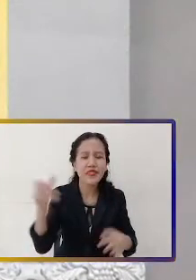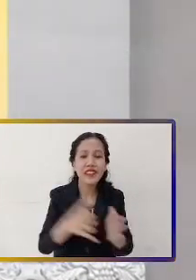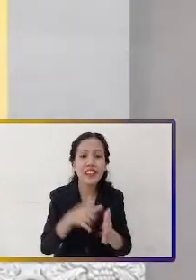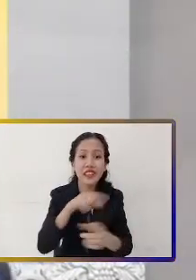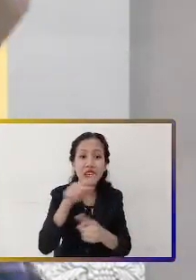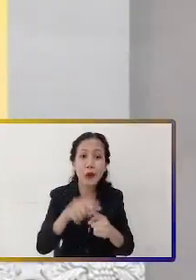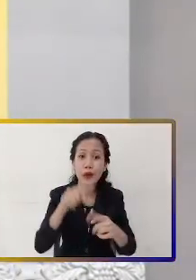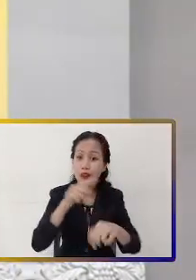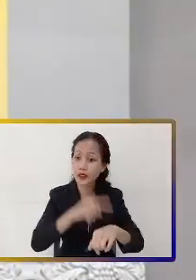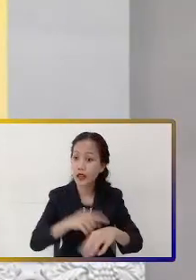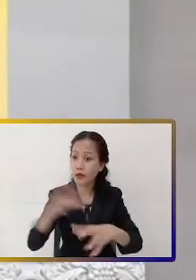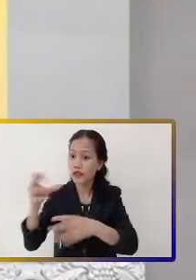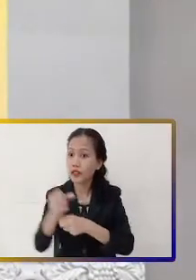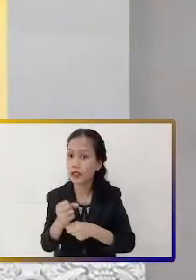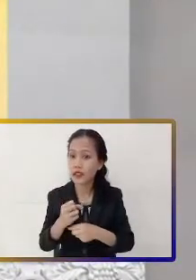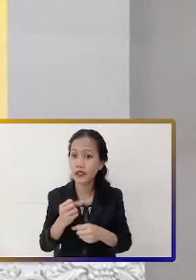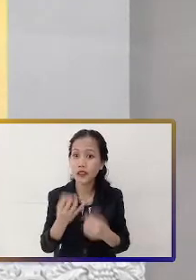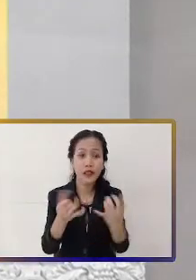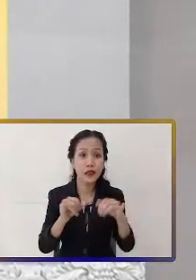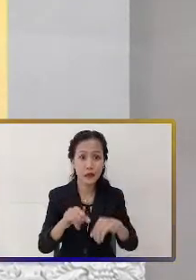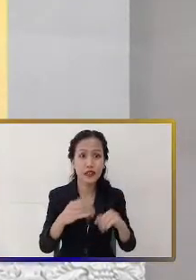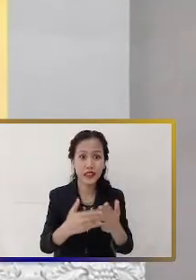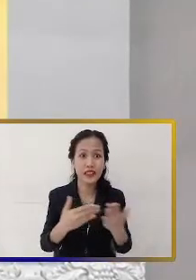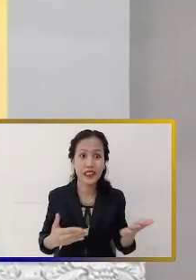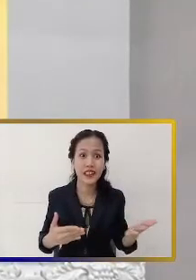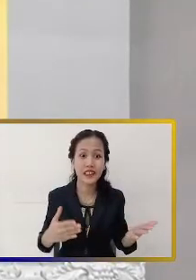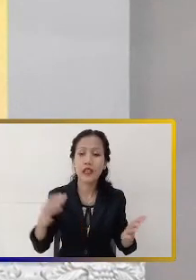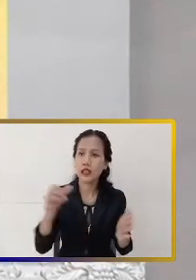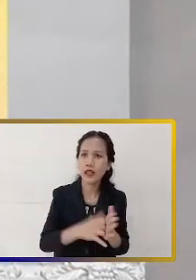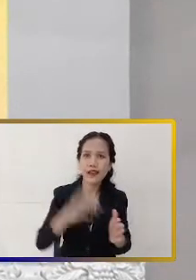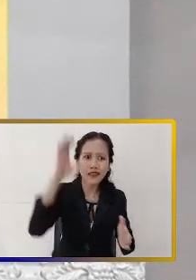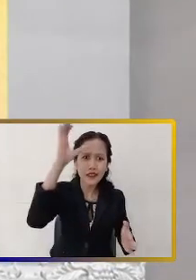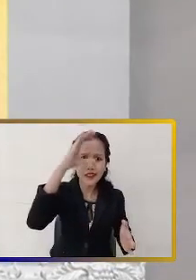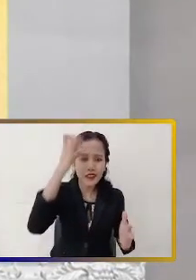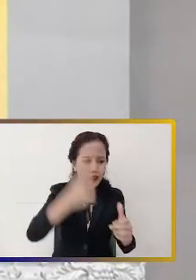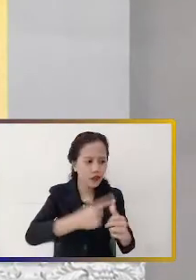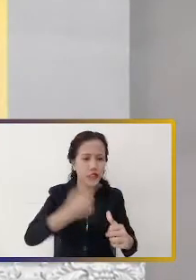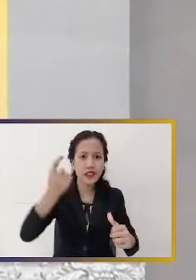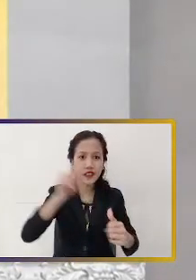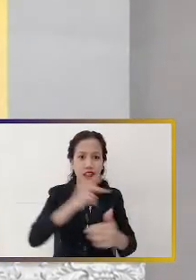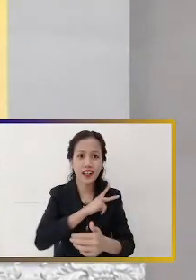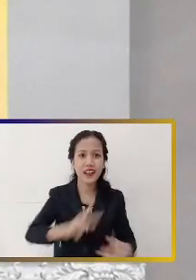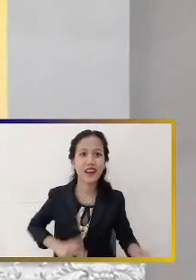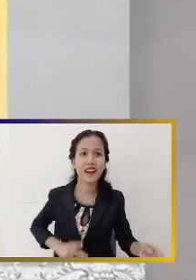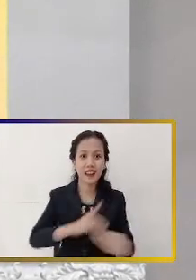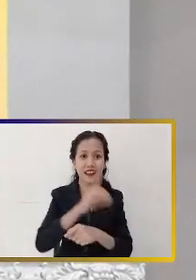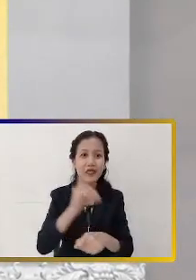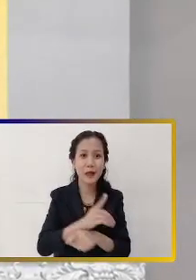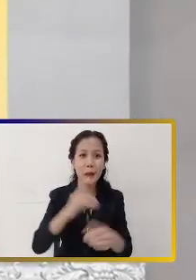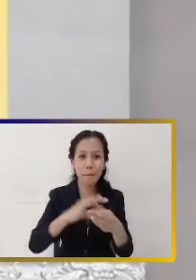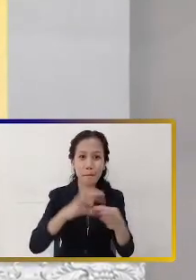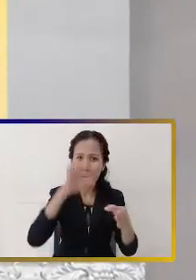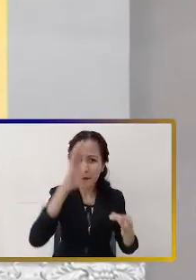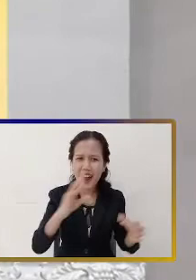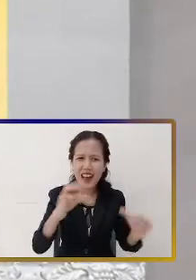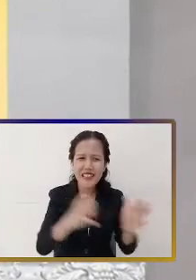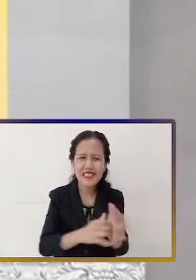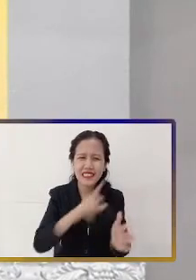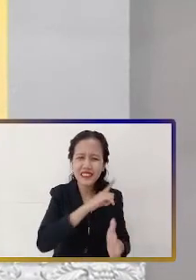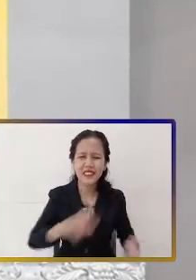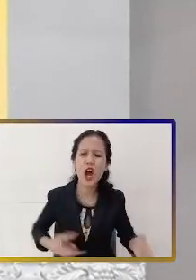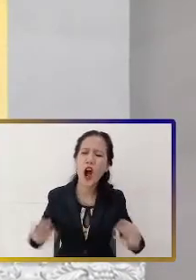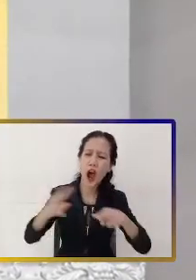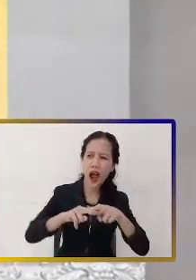at nasunod natin ang Panginoon, seek ye first the kingdom of God, and the Lord keeps on adding and adding and